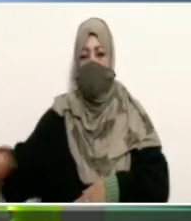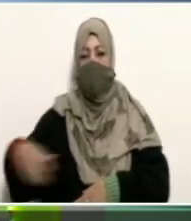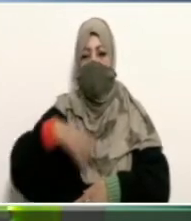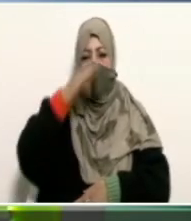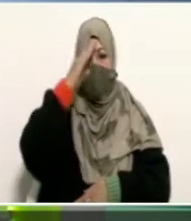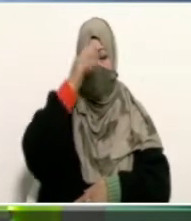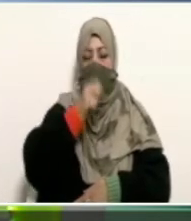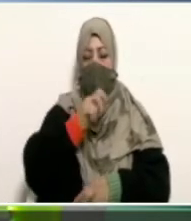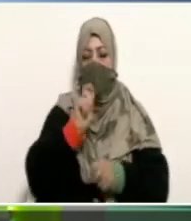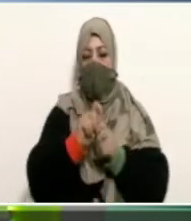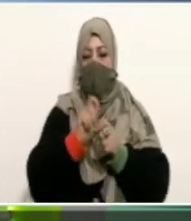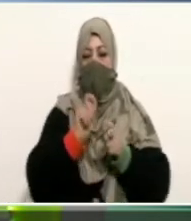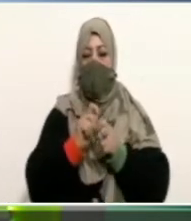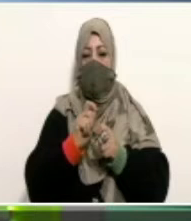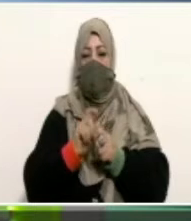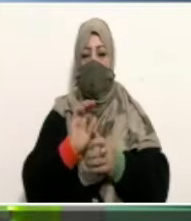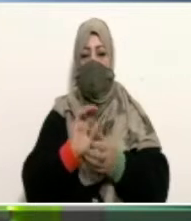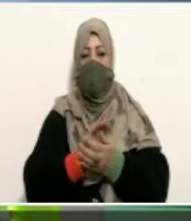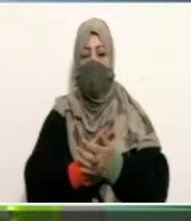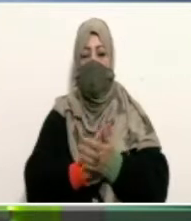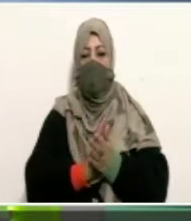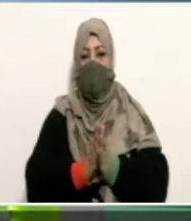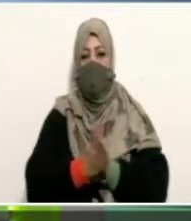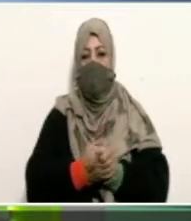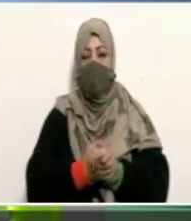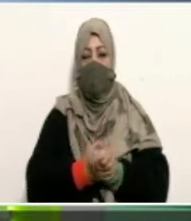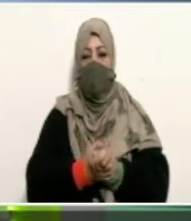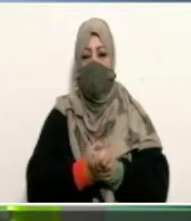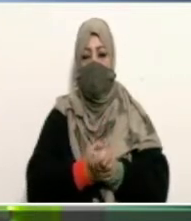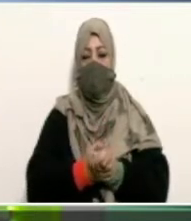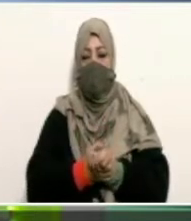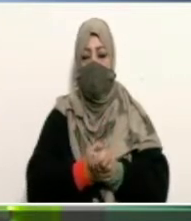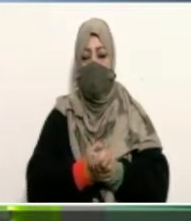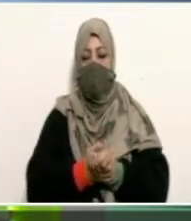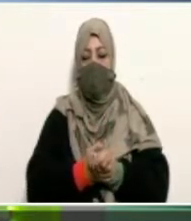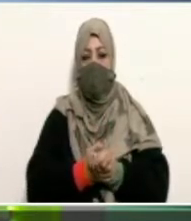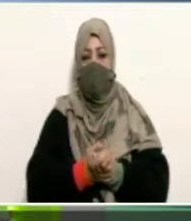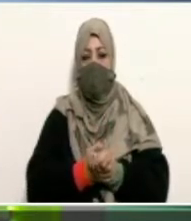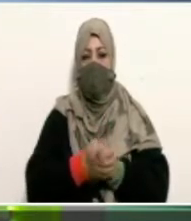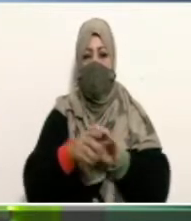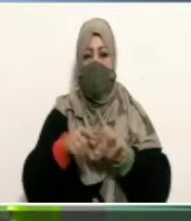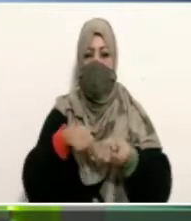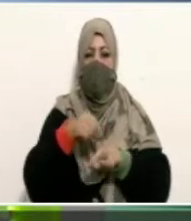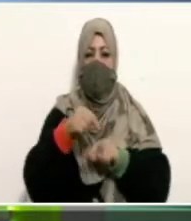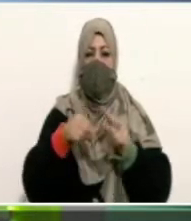نعم. بالحلقات الماضية صحت لفظ حبة أب حبة